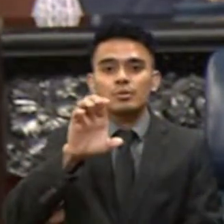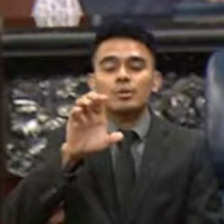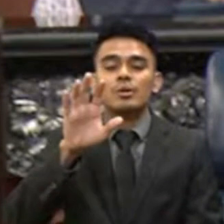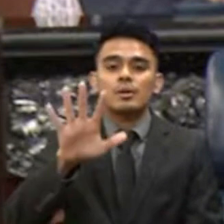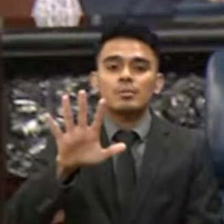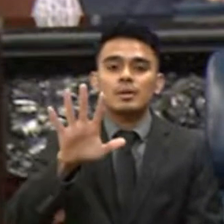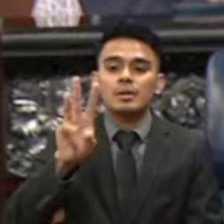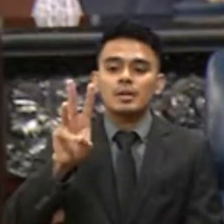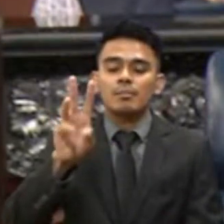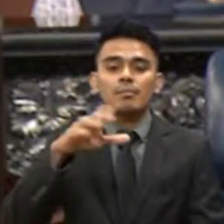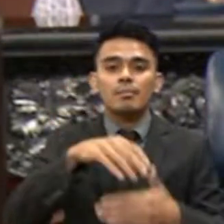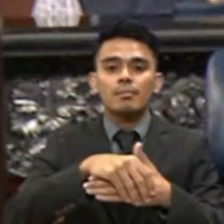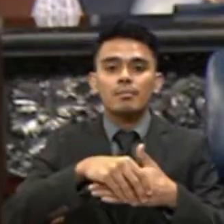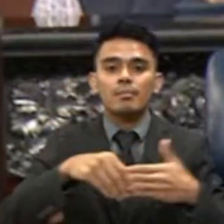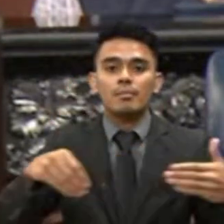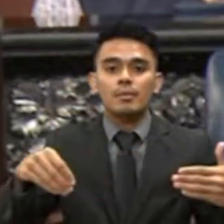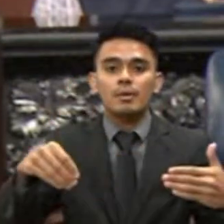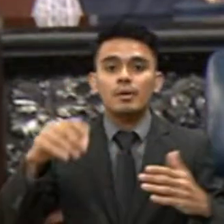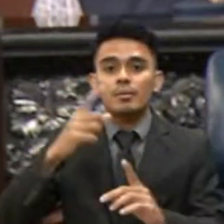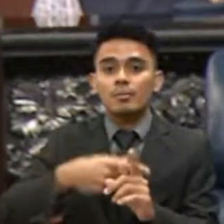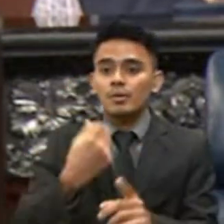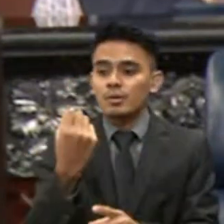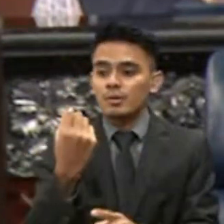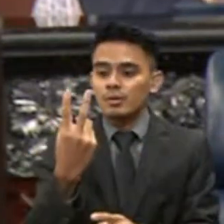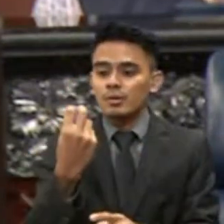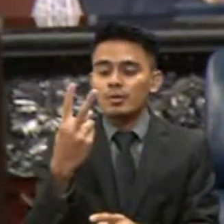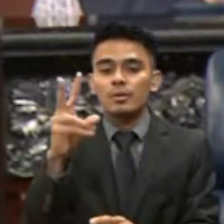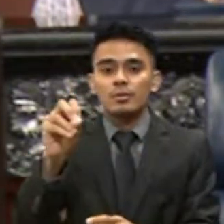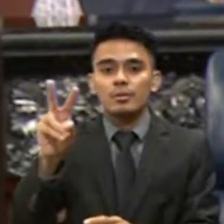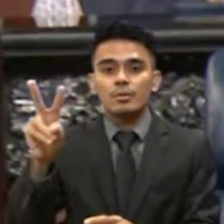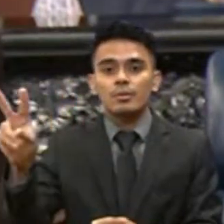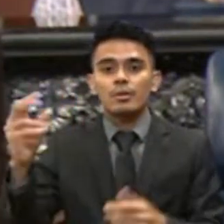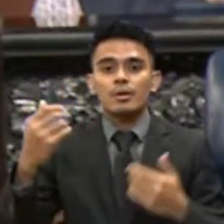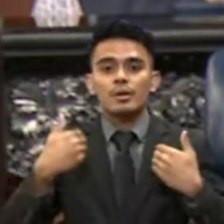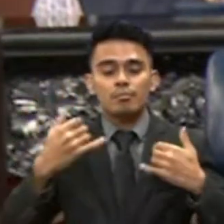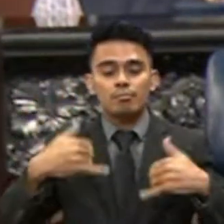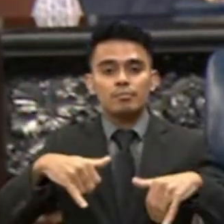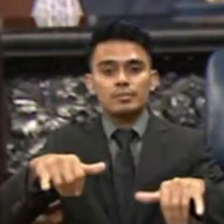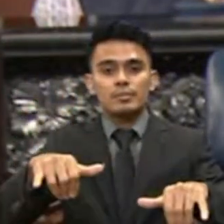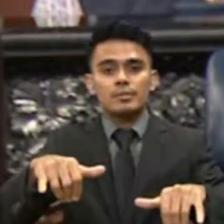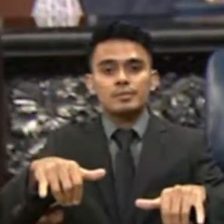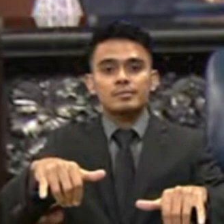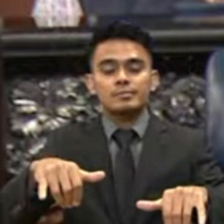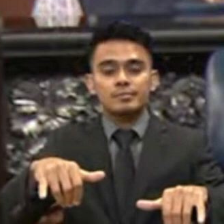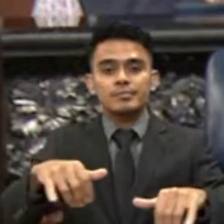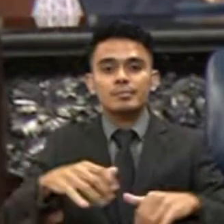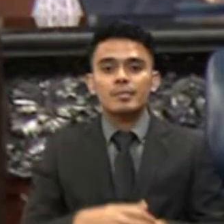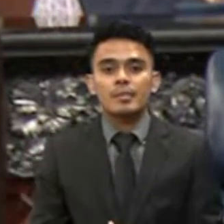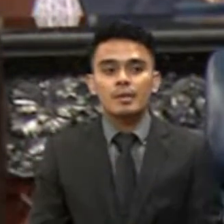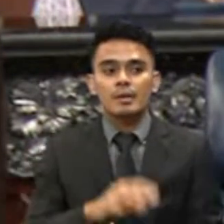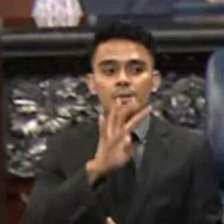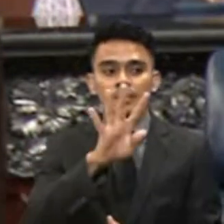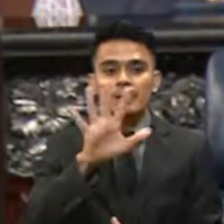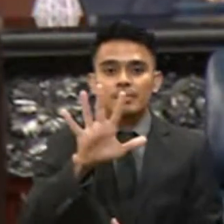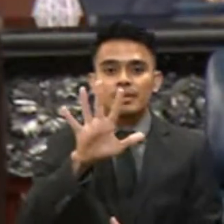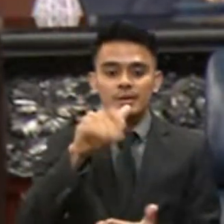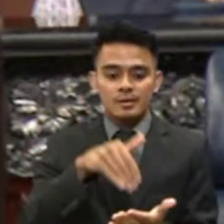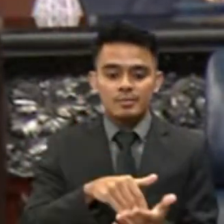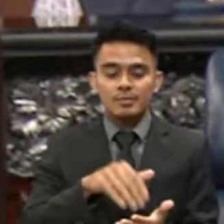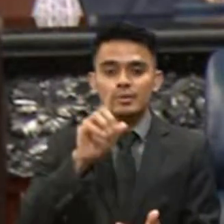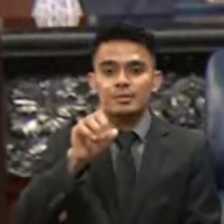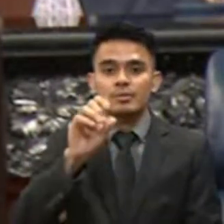45.756 Ringgit di zembe 2022 masih lagi tinggal 45.000